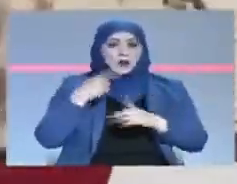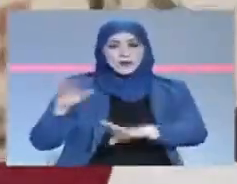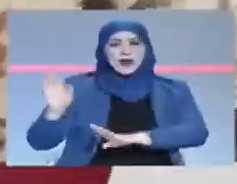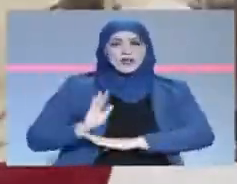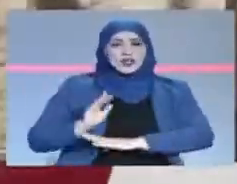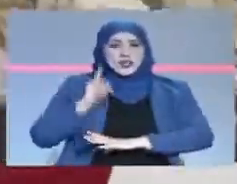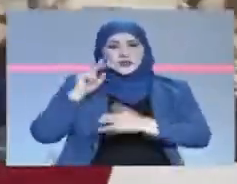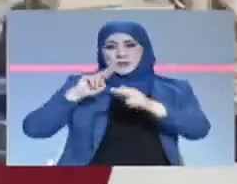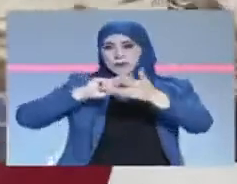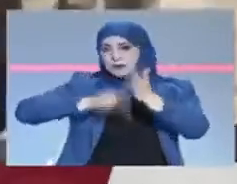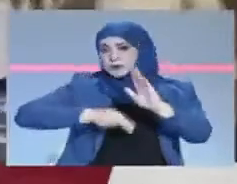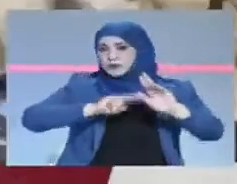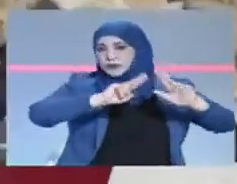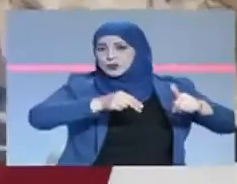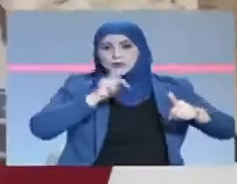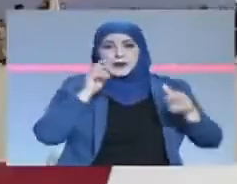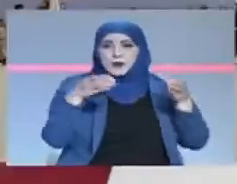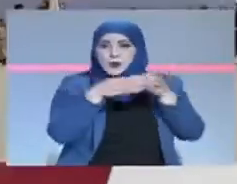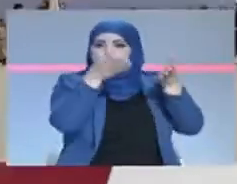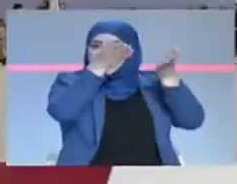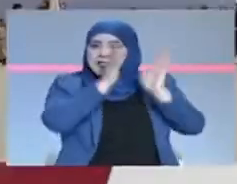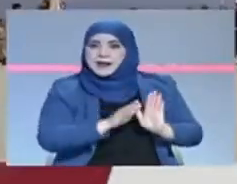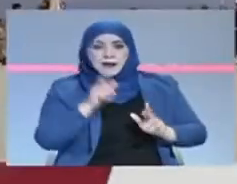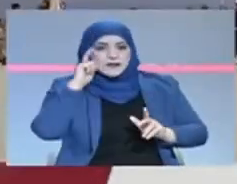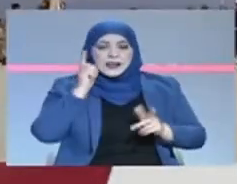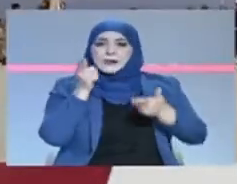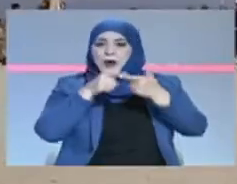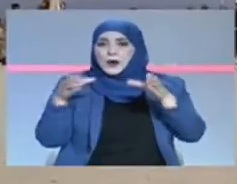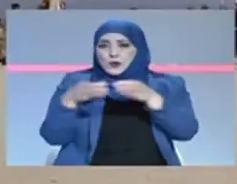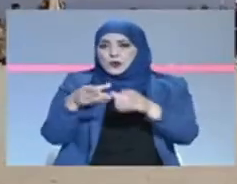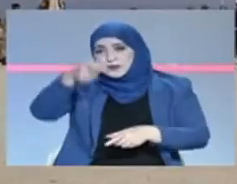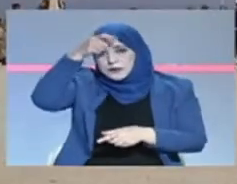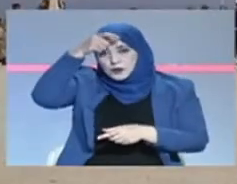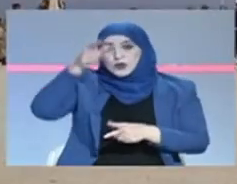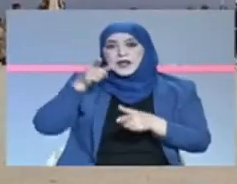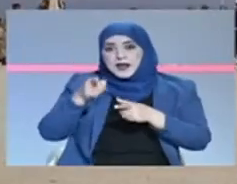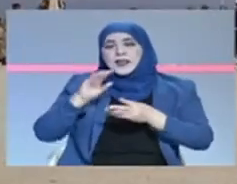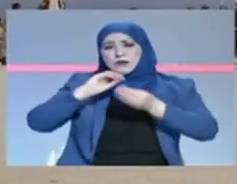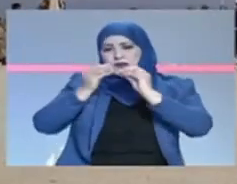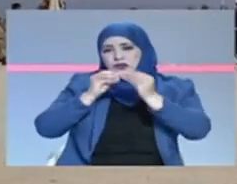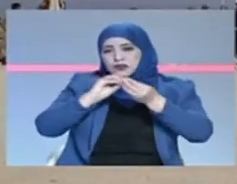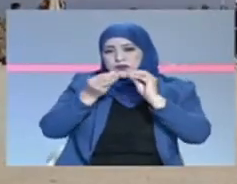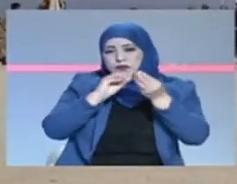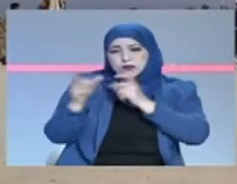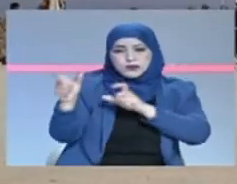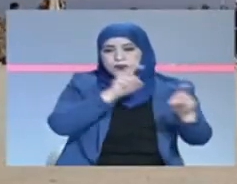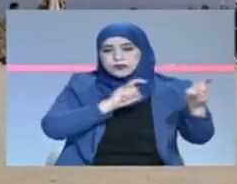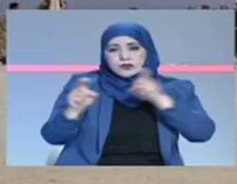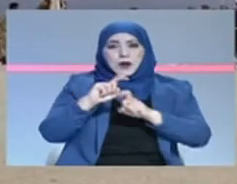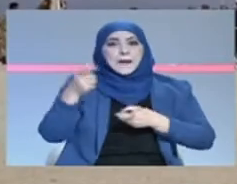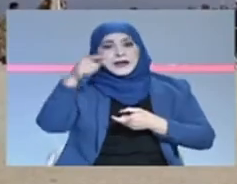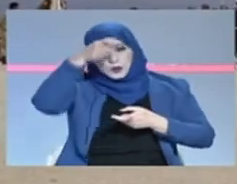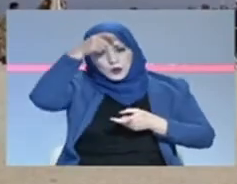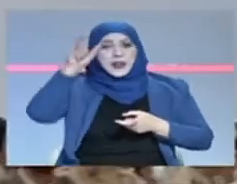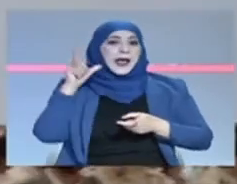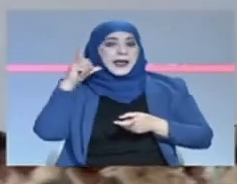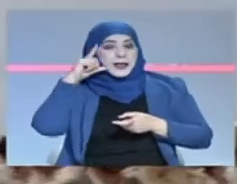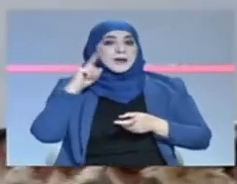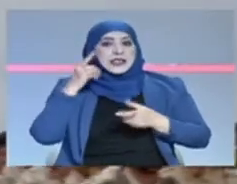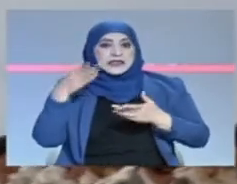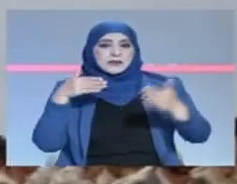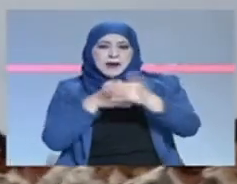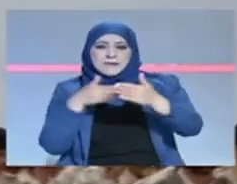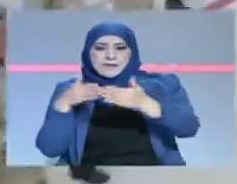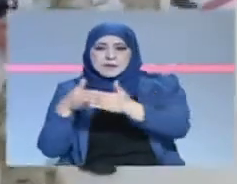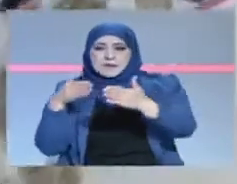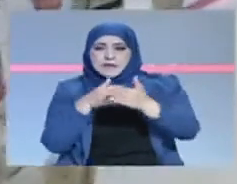بين حكومة الوفاق وسلطات أنقرة، ما يؤشر على احتدام التوتر التركي الليبي ومحاولة عرقلة أي